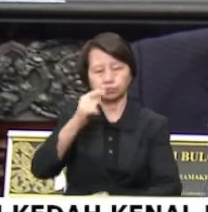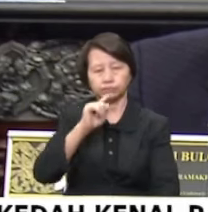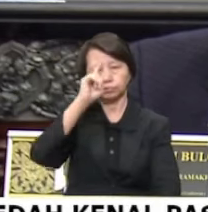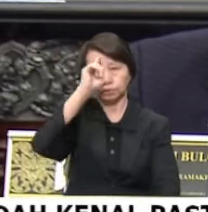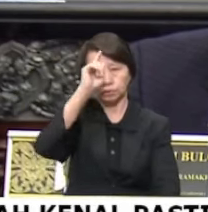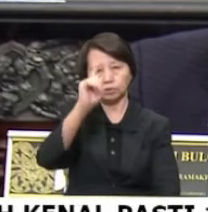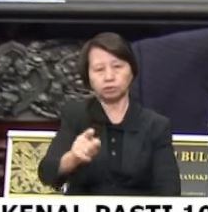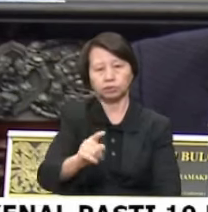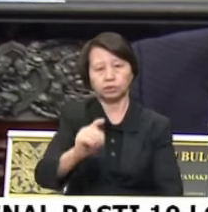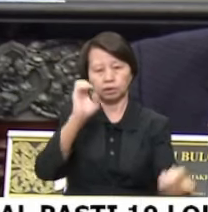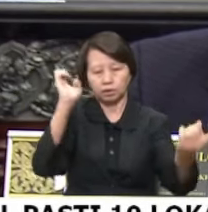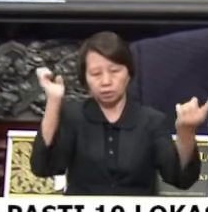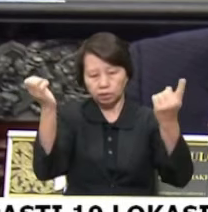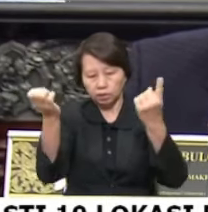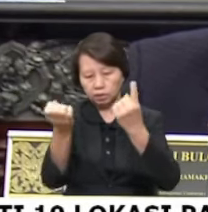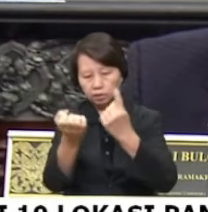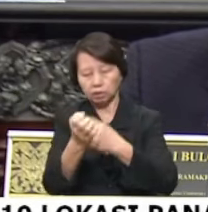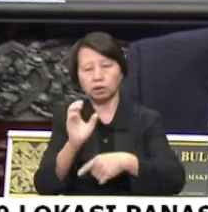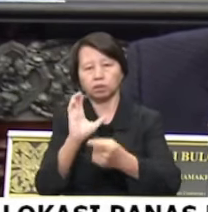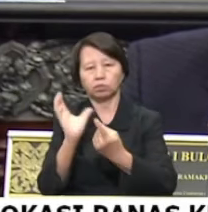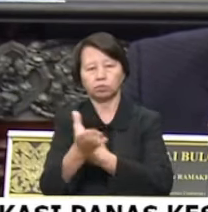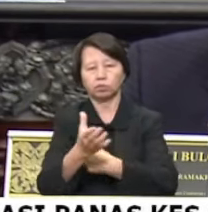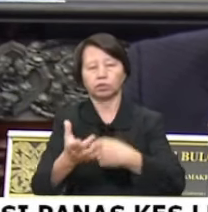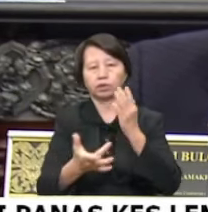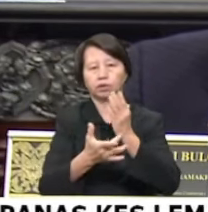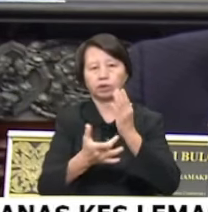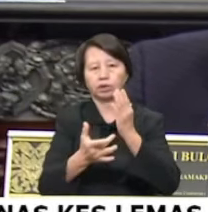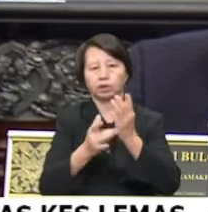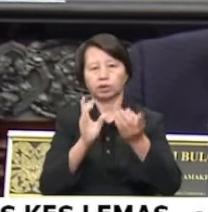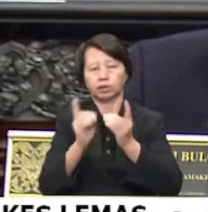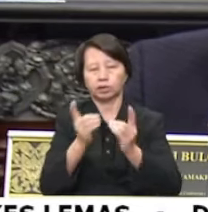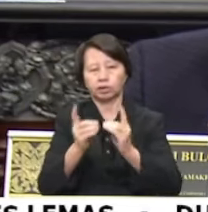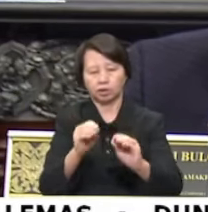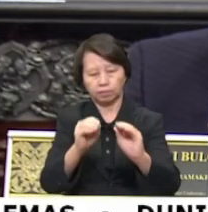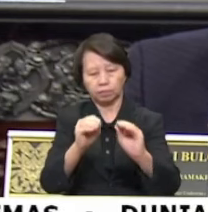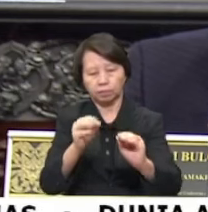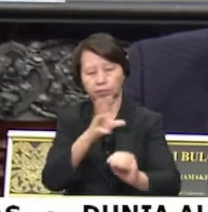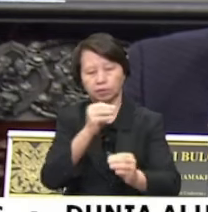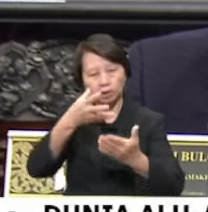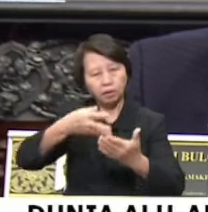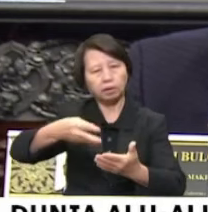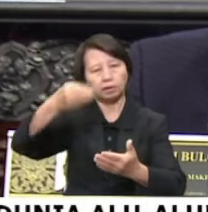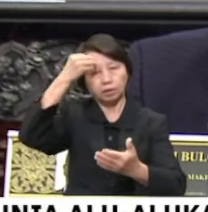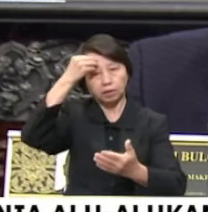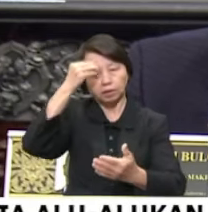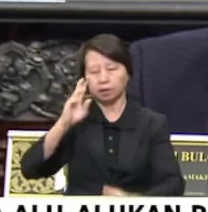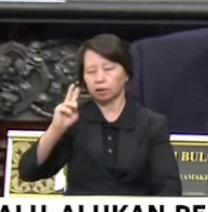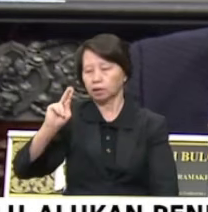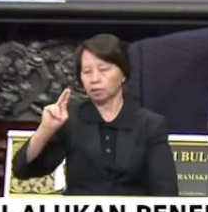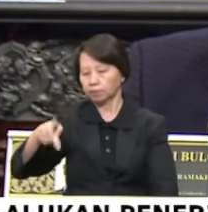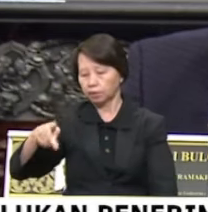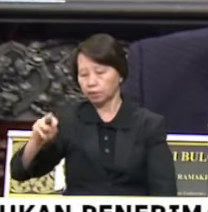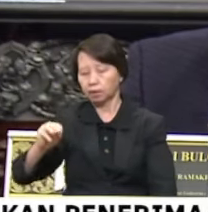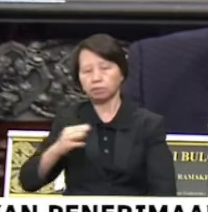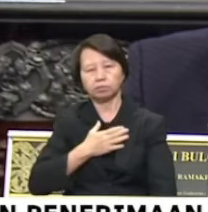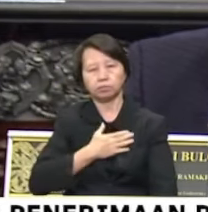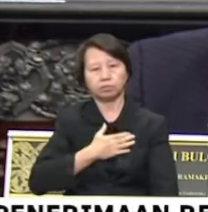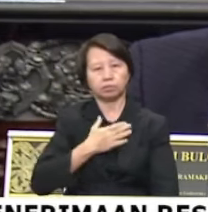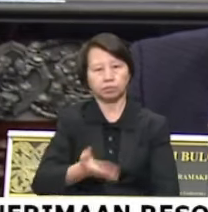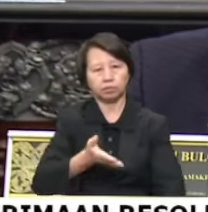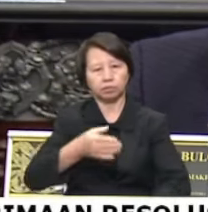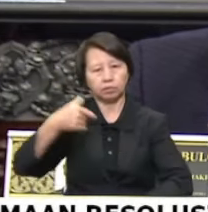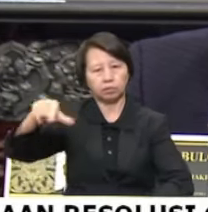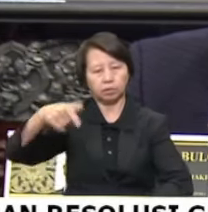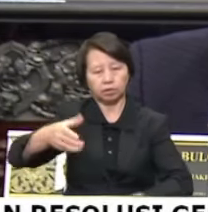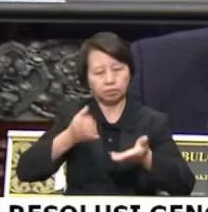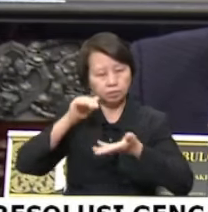memastikan ekosistem pembudayaan teknologi digital dalam pengajaran dan pembelajaran. KBM komited untuk memperkasakan kualiti